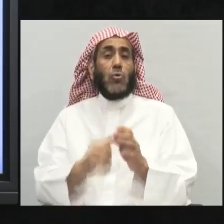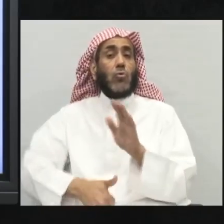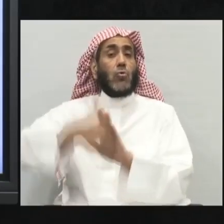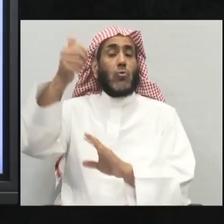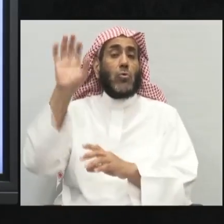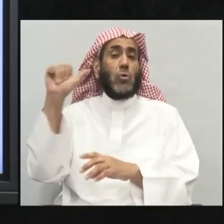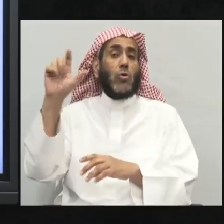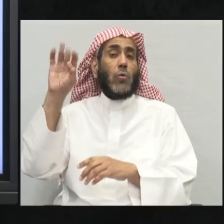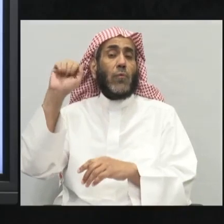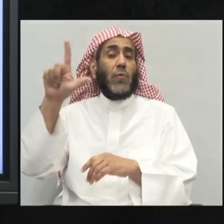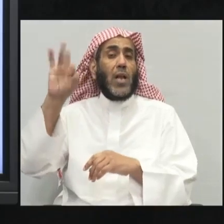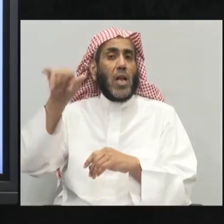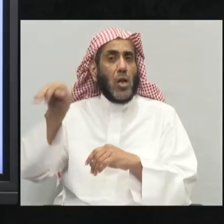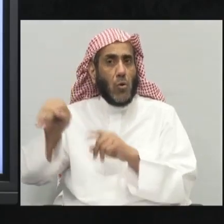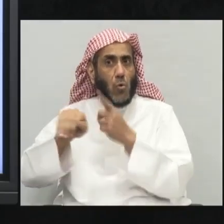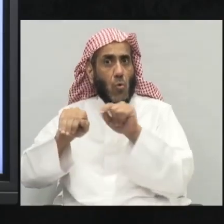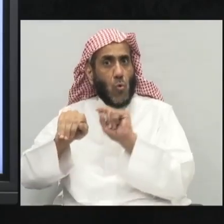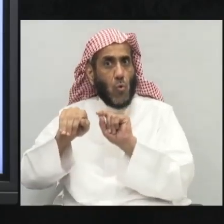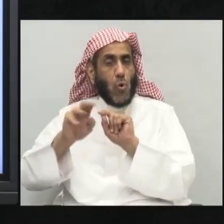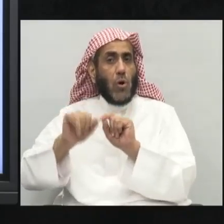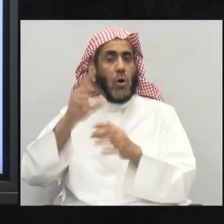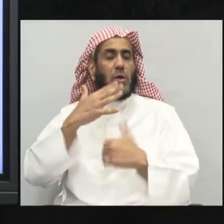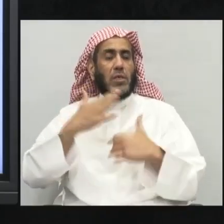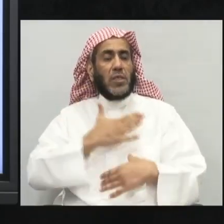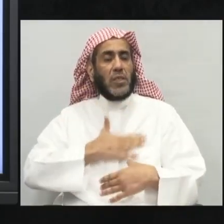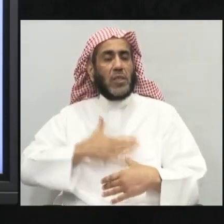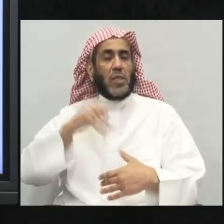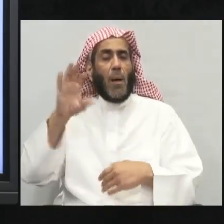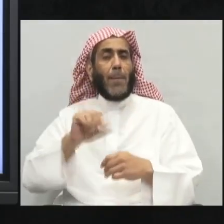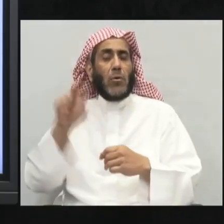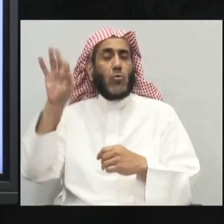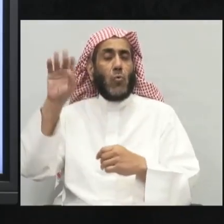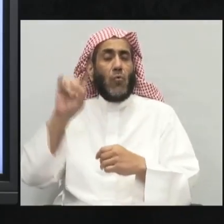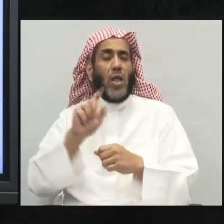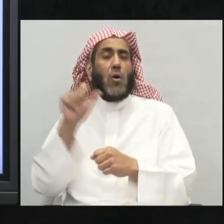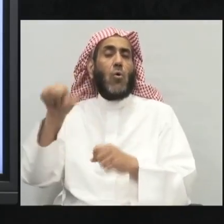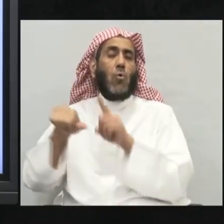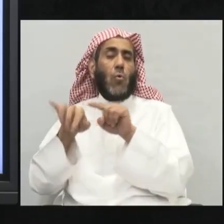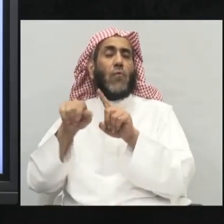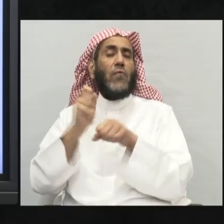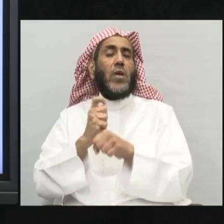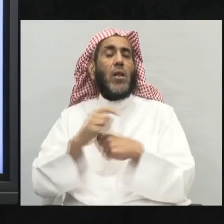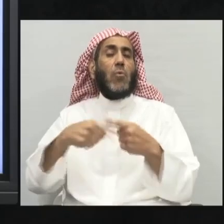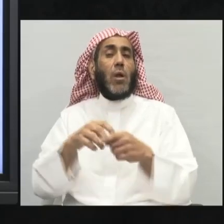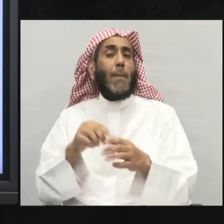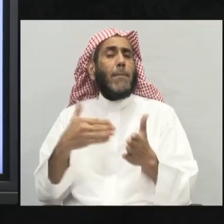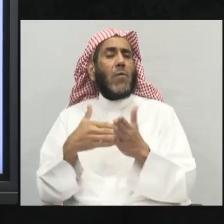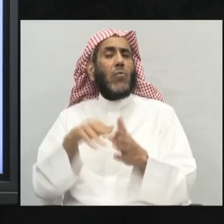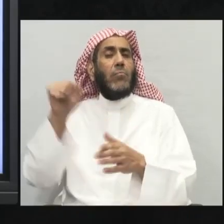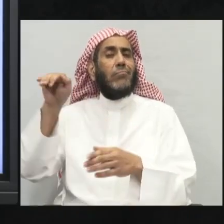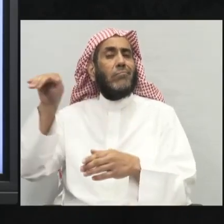الصابر جمله فعليه الفعل كلمه يفلح يفلح فعل مضارع مرفوع